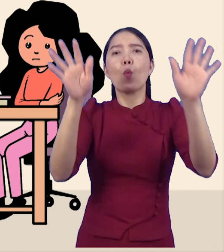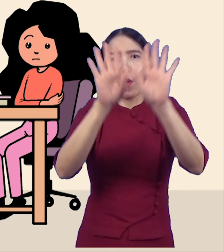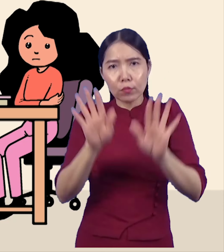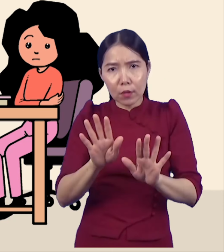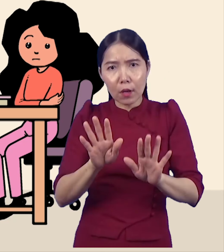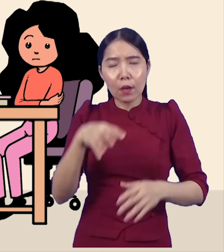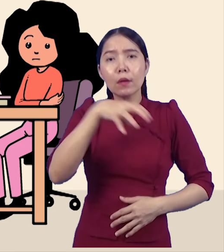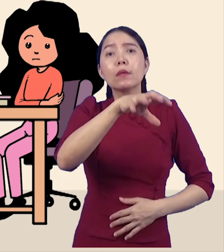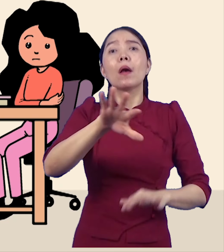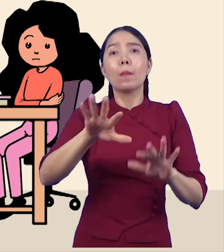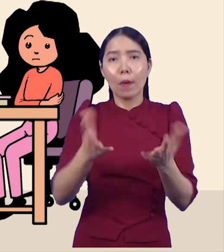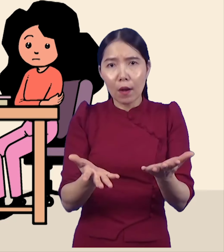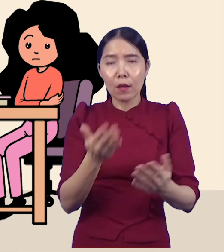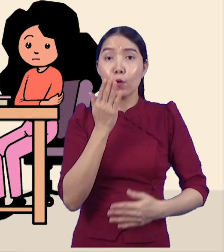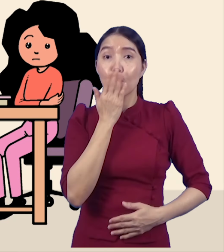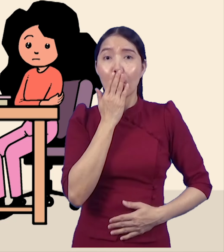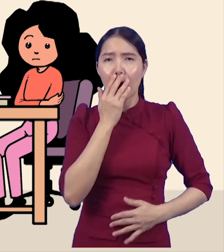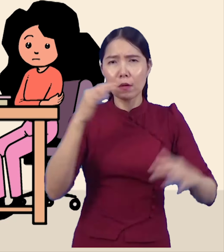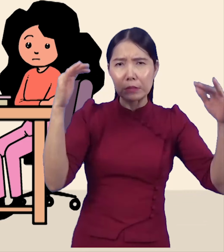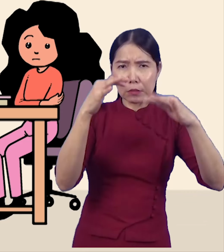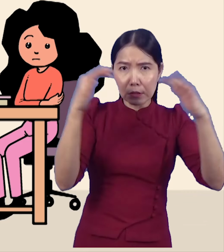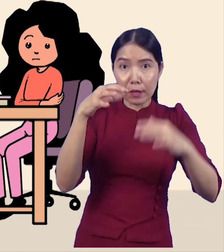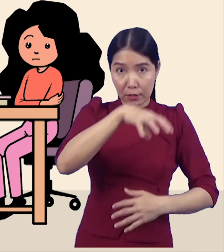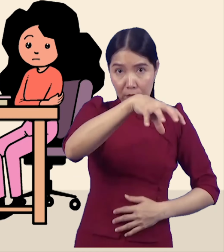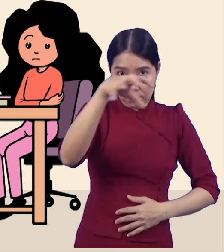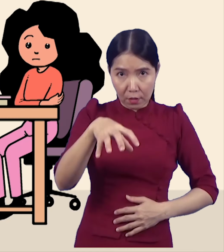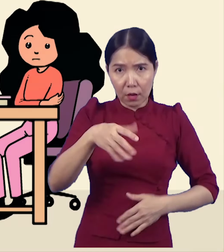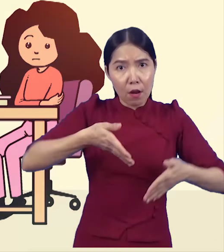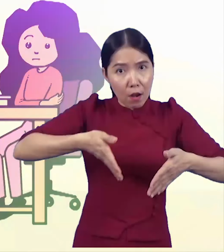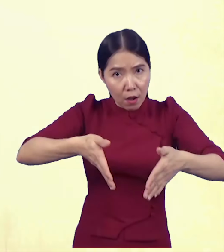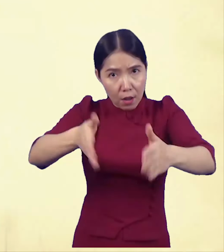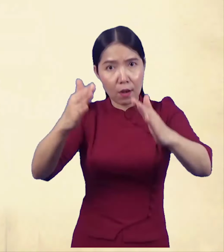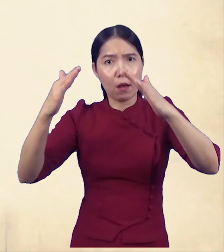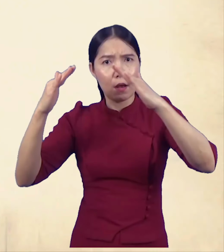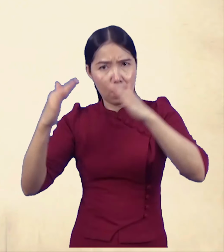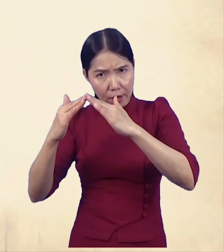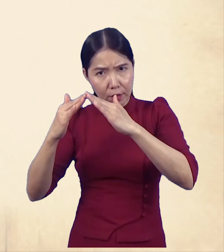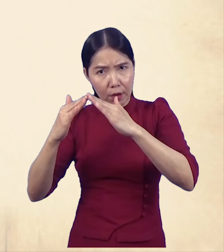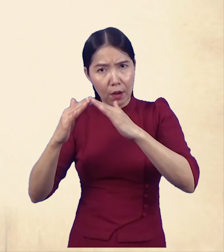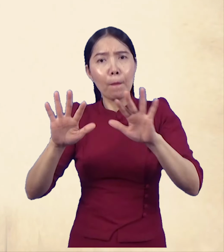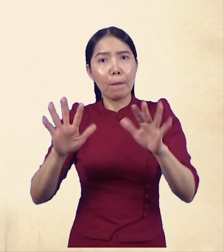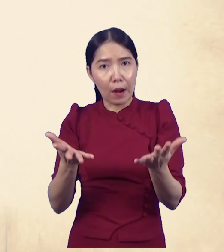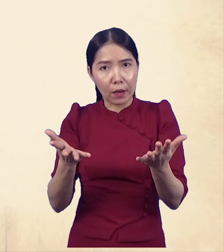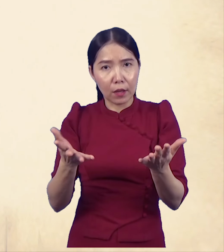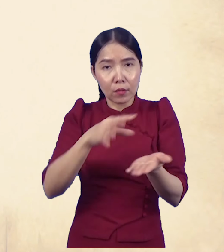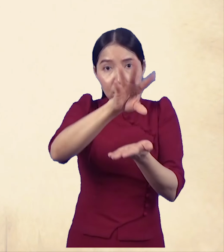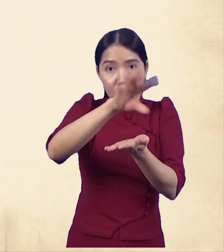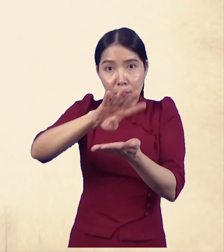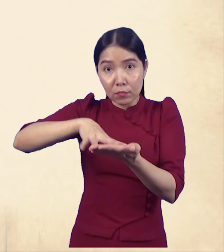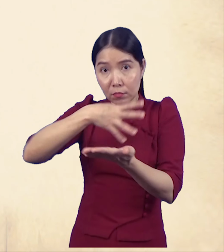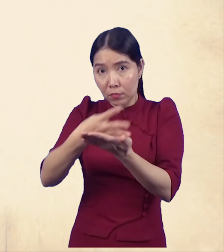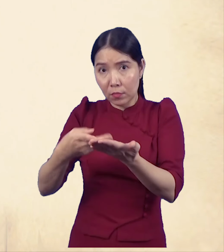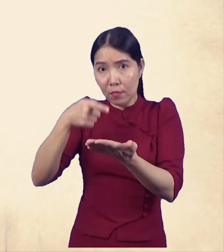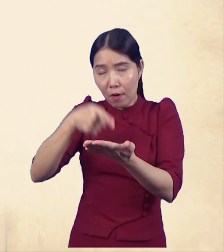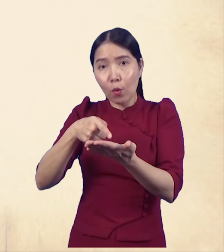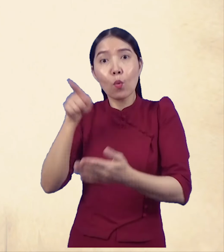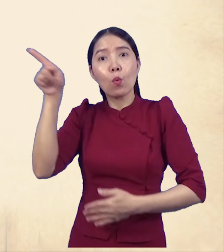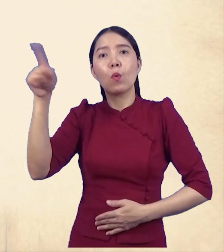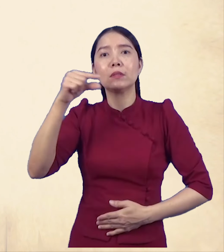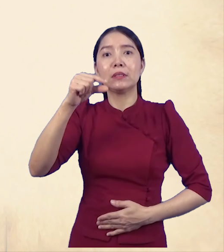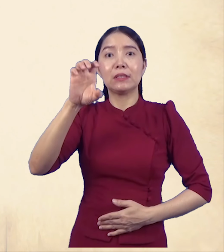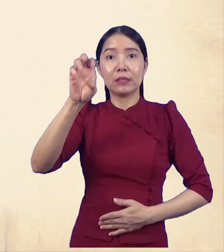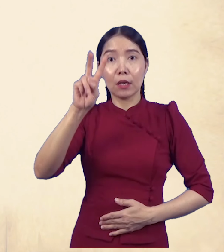ညာဆိုင်ရာကျွမ်းကျင်သူများနဲ့တိုင်ပင်ဆွေးနွေးရမှာဖြစ်ပါတယ် ။အကျန်းဖတ်ခံရသူများအတွက်ပံ့ပိုးပေးထားတဲ့ဘေးကင်းလုံခြုံရာနေ